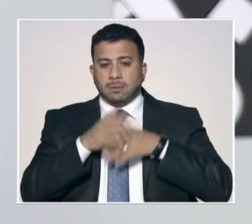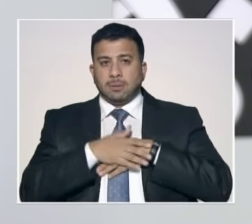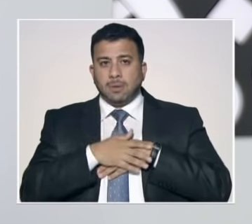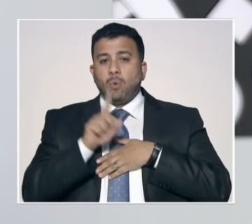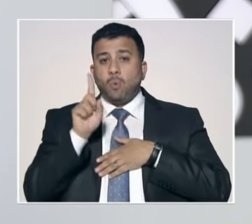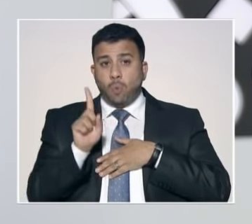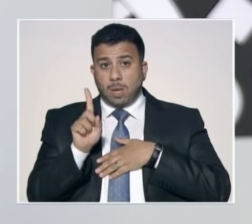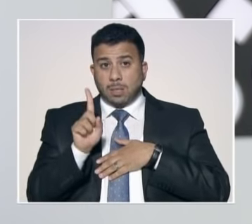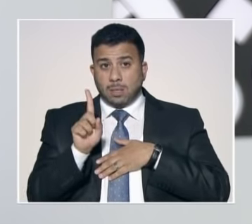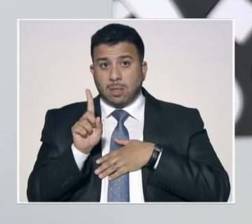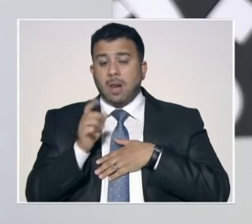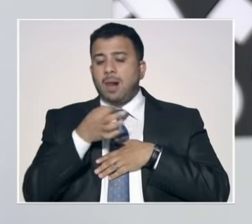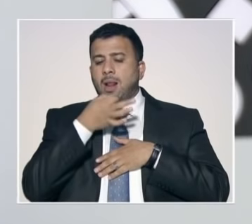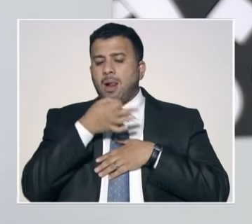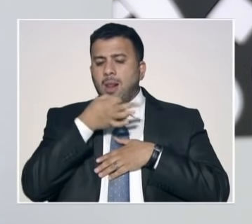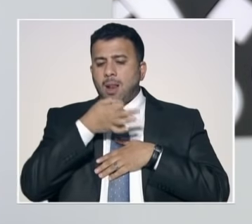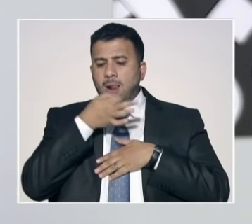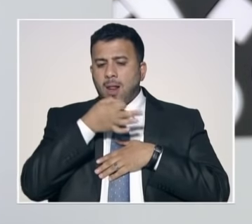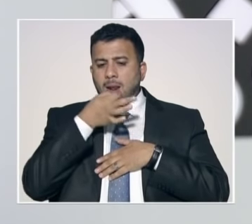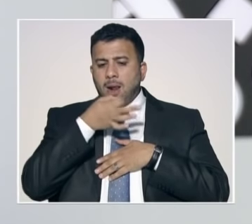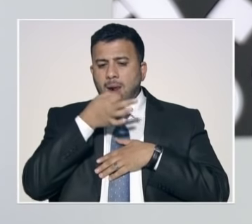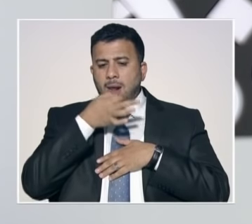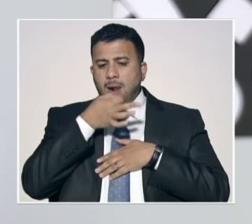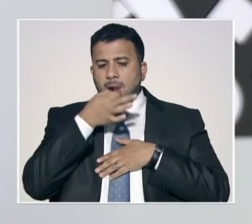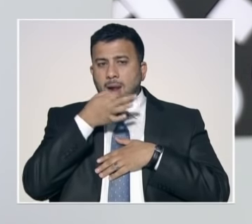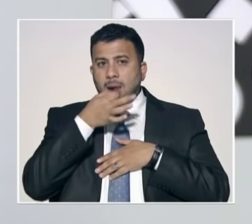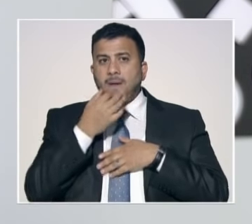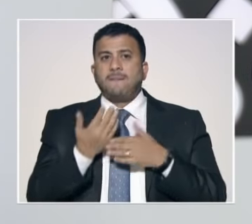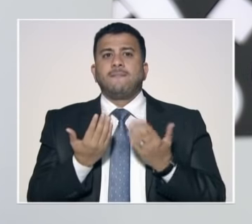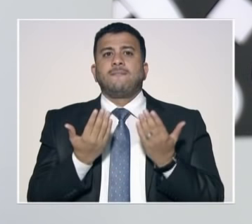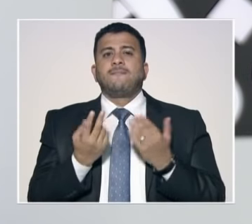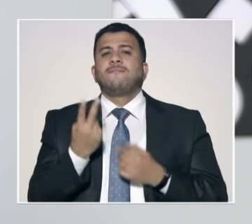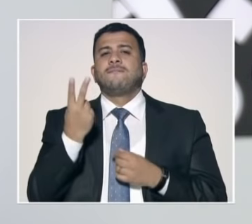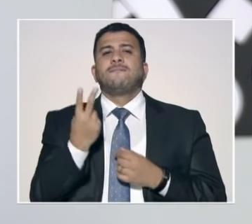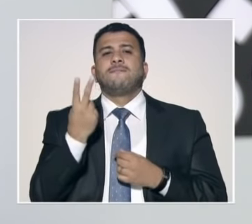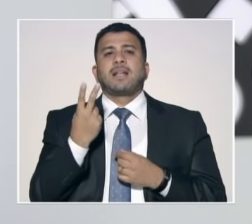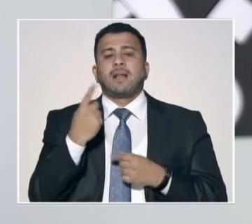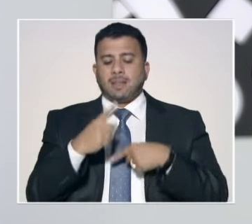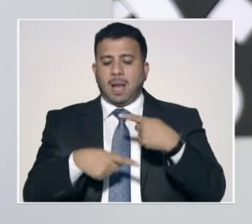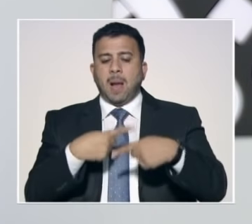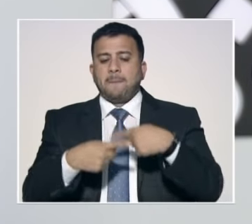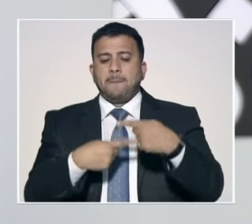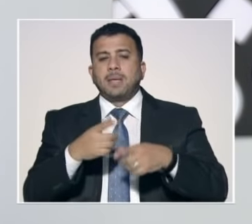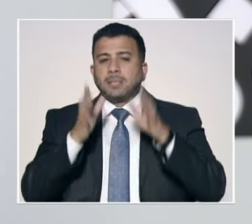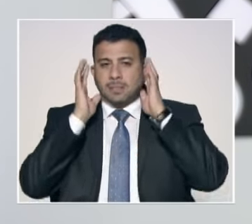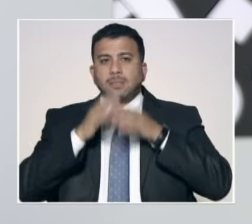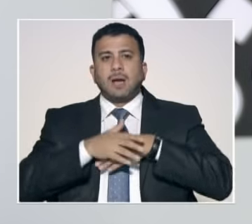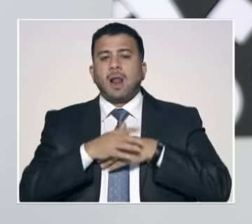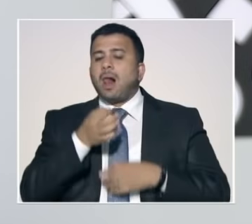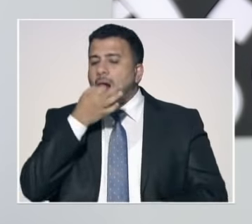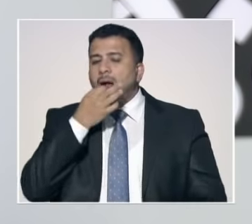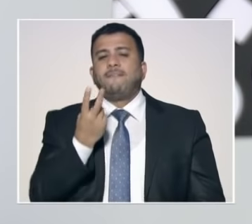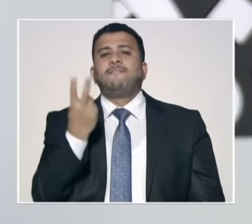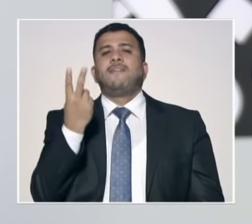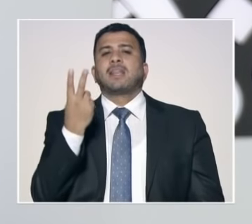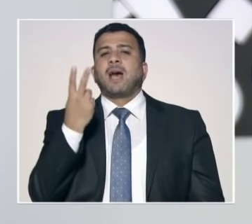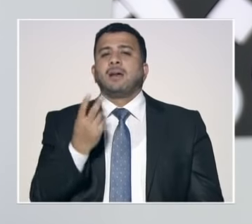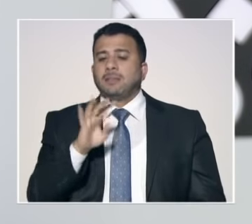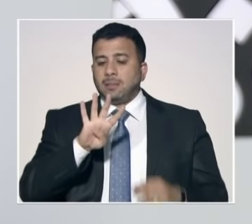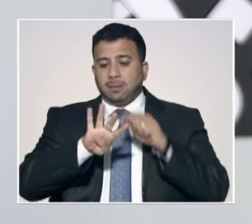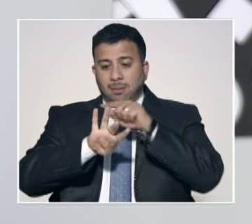الثانية باقي لك ركعة، إذا تقرأ الفاتحة فقط لأنك تكمل الصلاة. النبي عليه الصلاة والسلام صح عنه